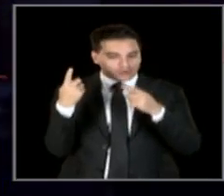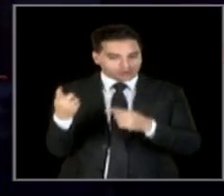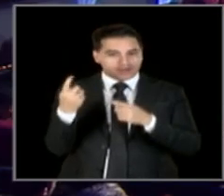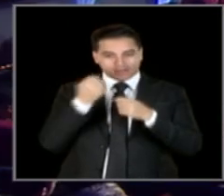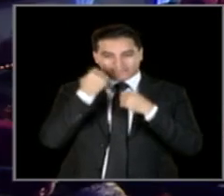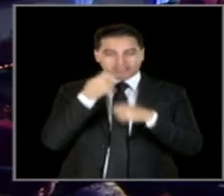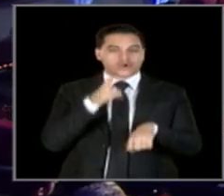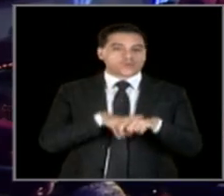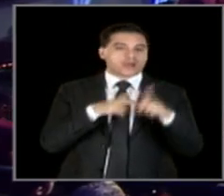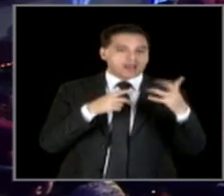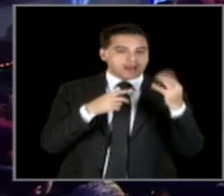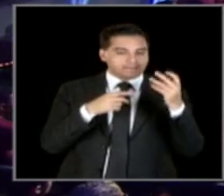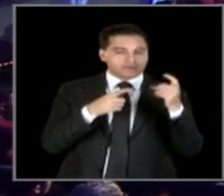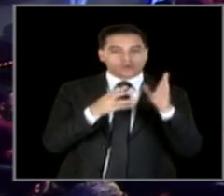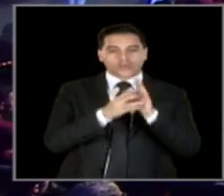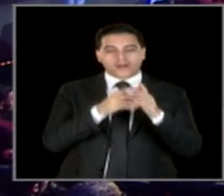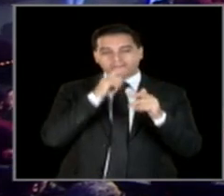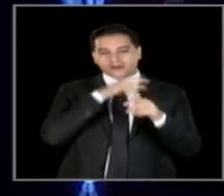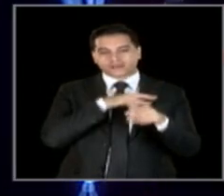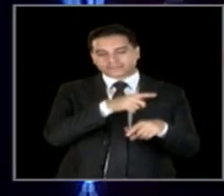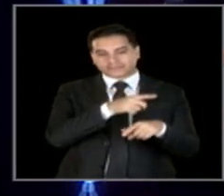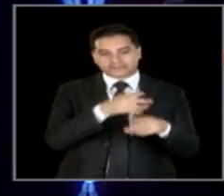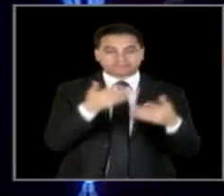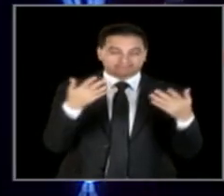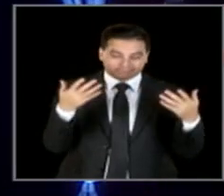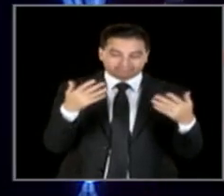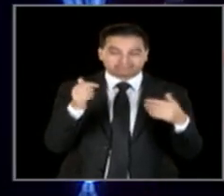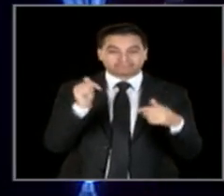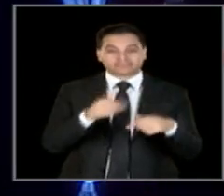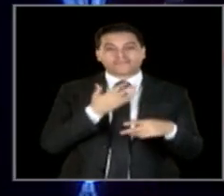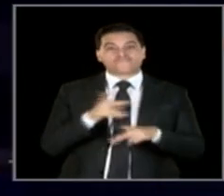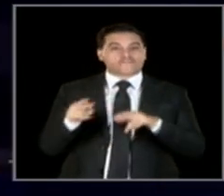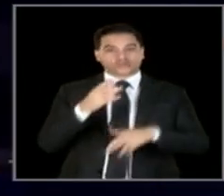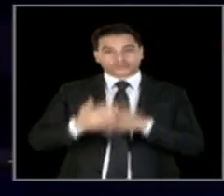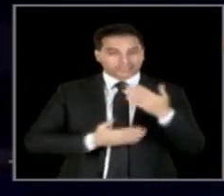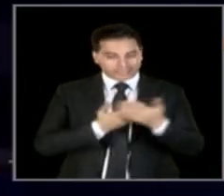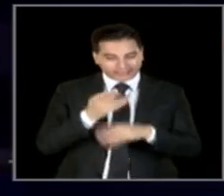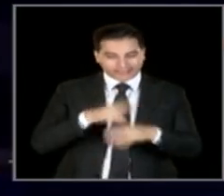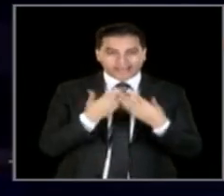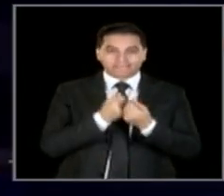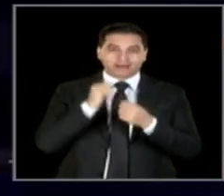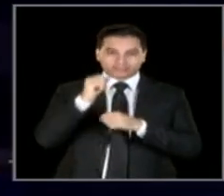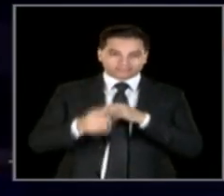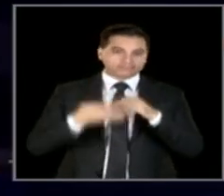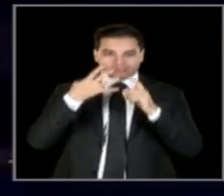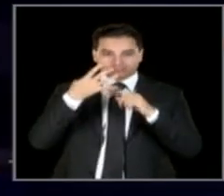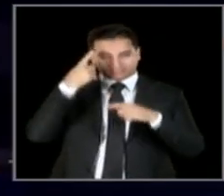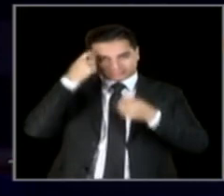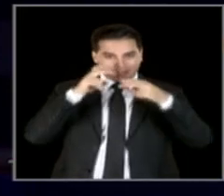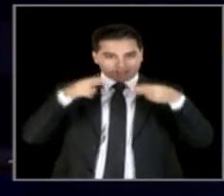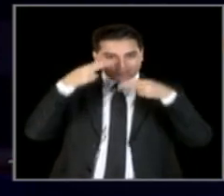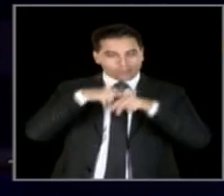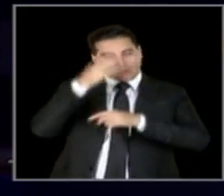غلمينيا، 40 كلية رمسيس القاهرة. هنخرج فاصل وهنرجع مرة تانية مع فقرة تحت